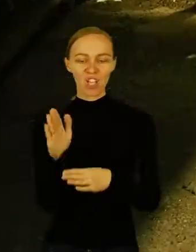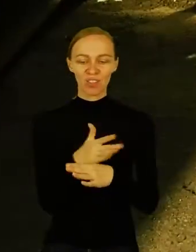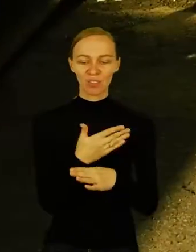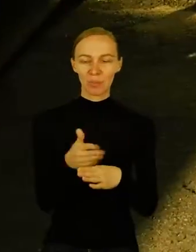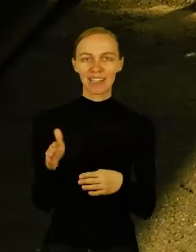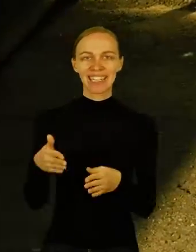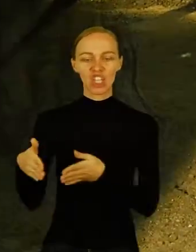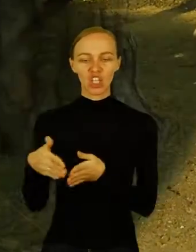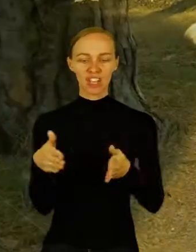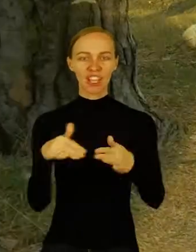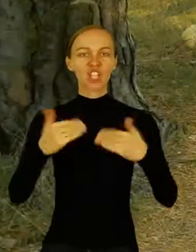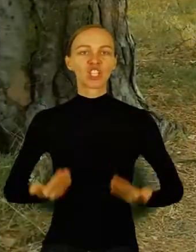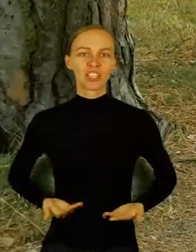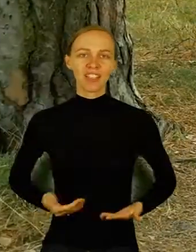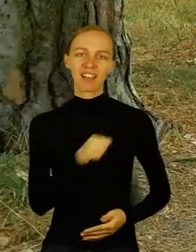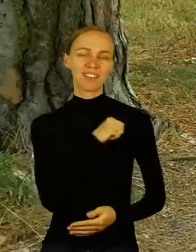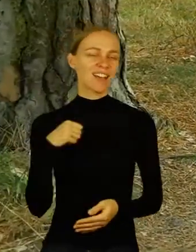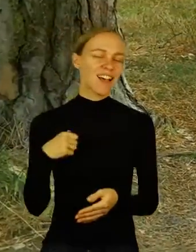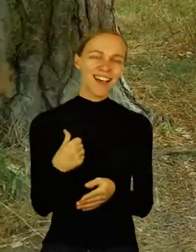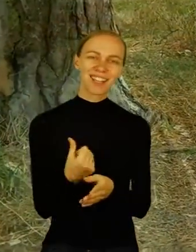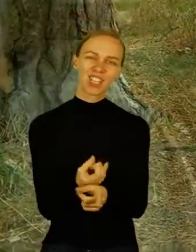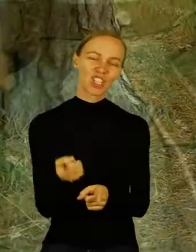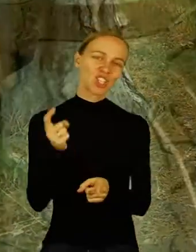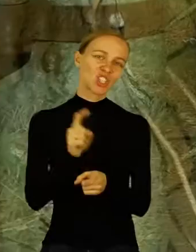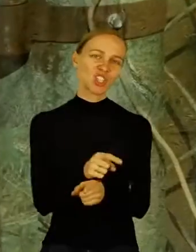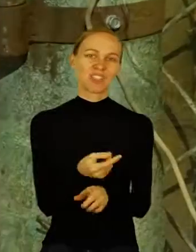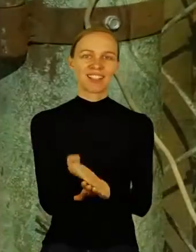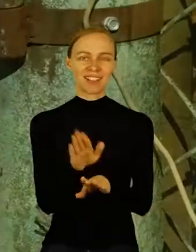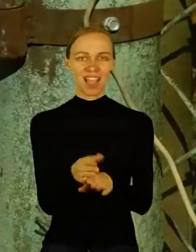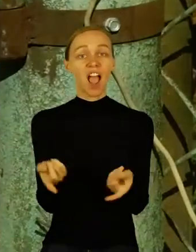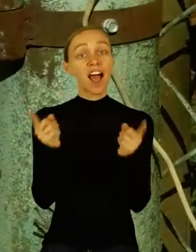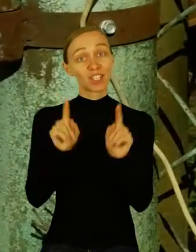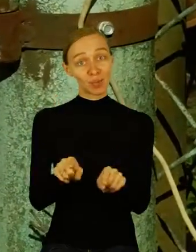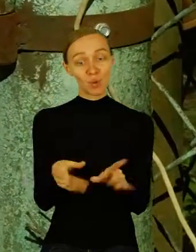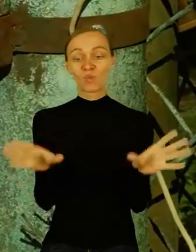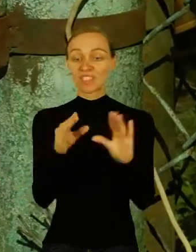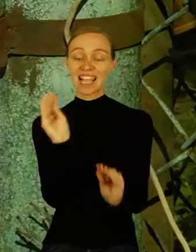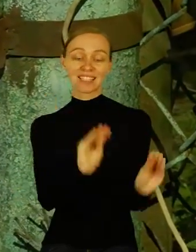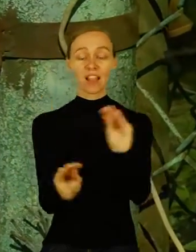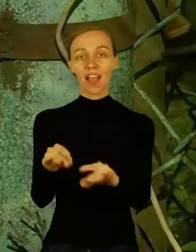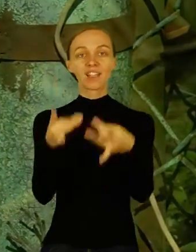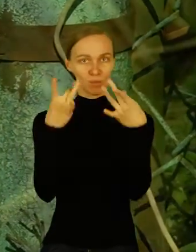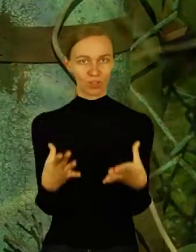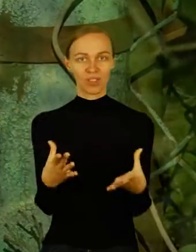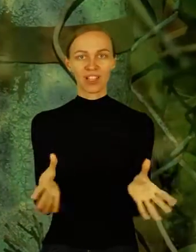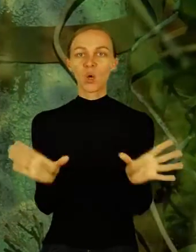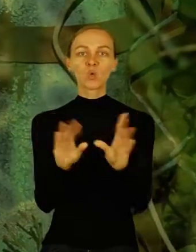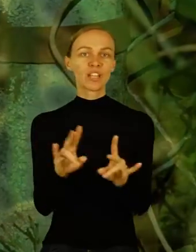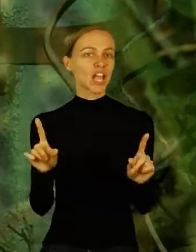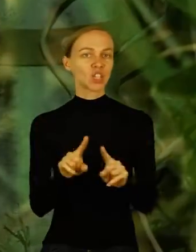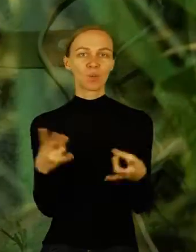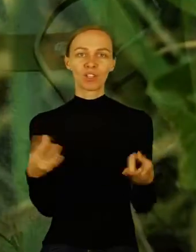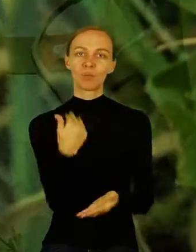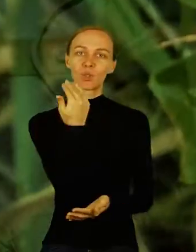собака і розбиті шляхи. Життя занадто складне, а тому усе складається із простоти.